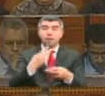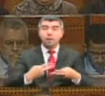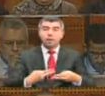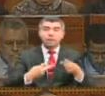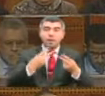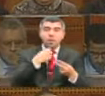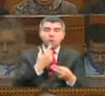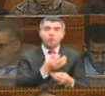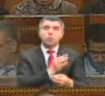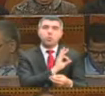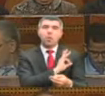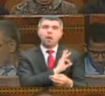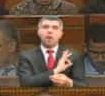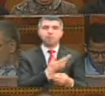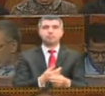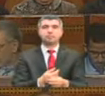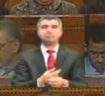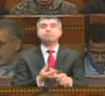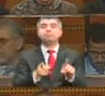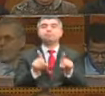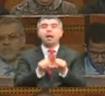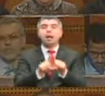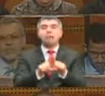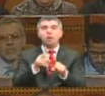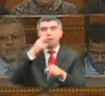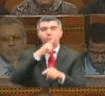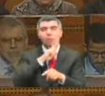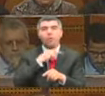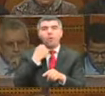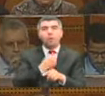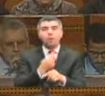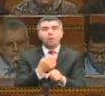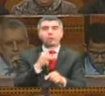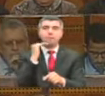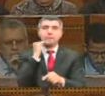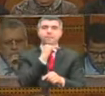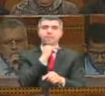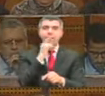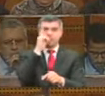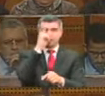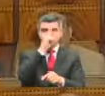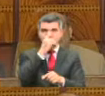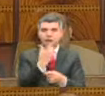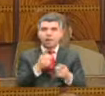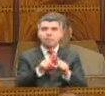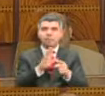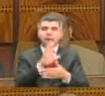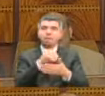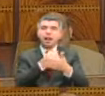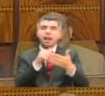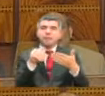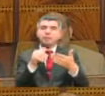للقطاع السياحي، ستقوم الحكومة بتعبئة الجهود من أجل تسريع تنفيذ الاستراتيجية